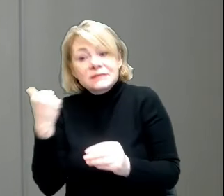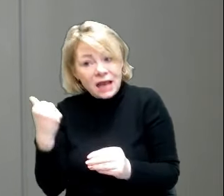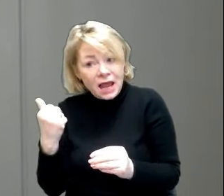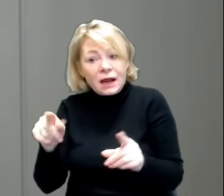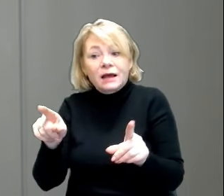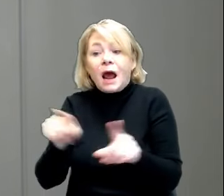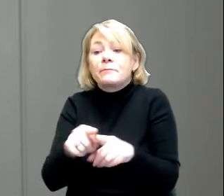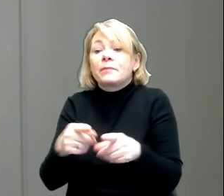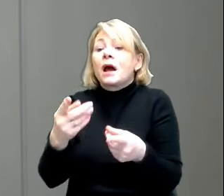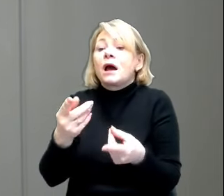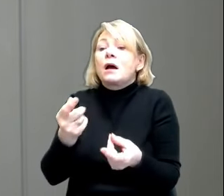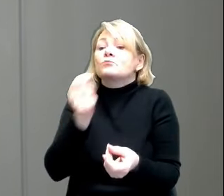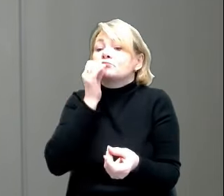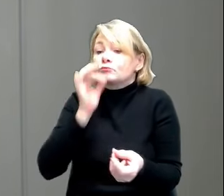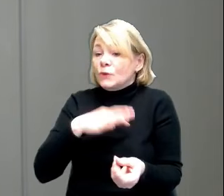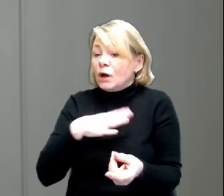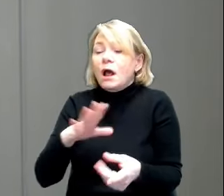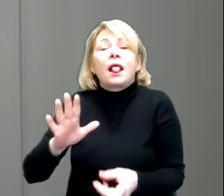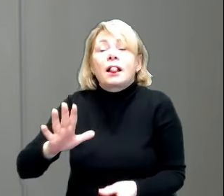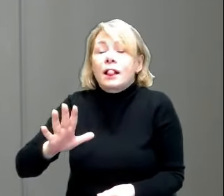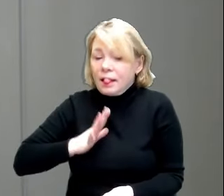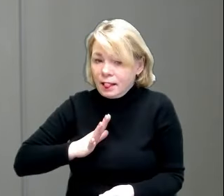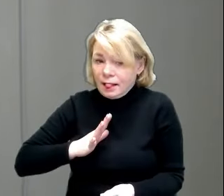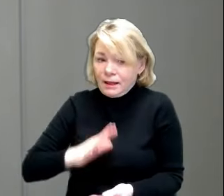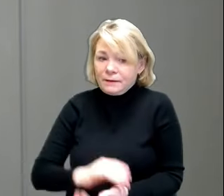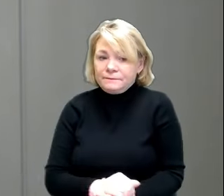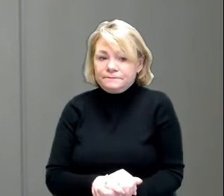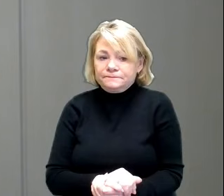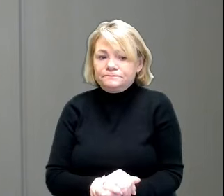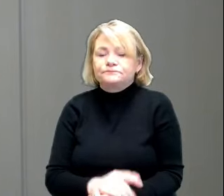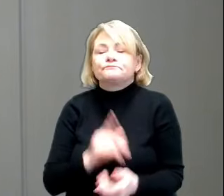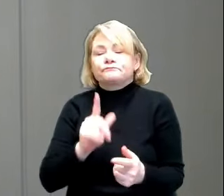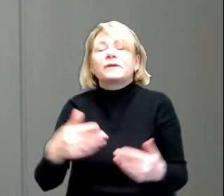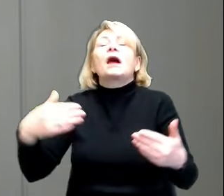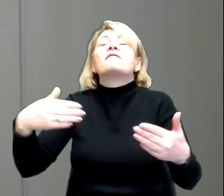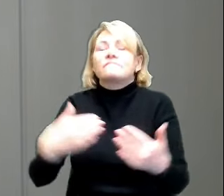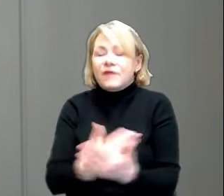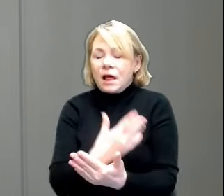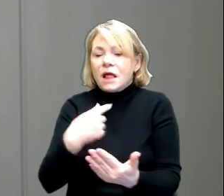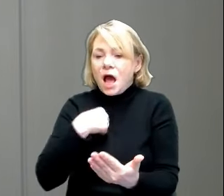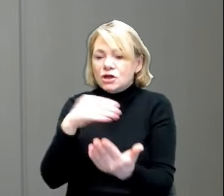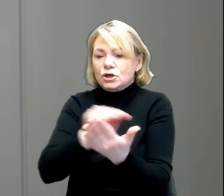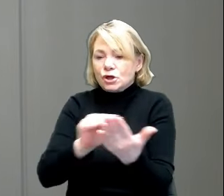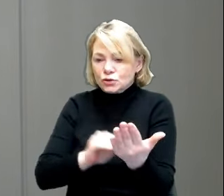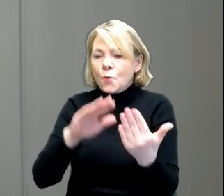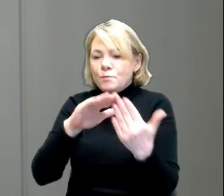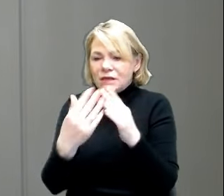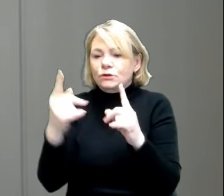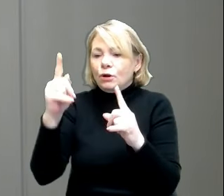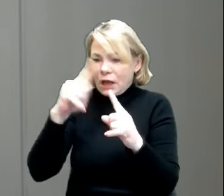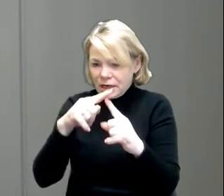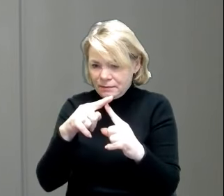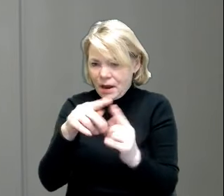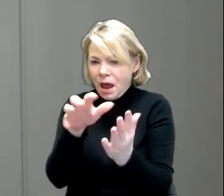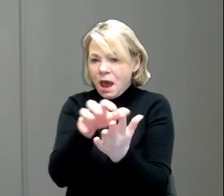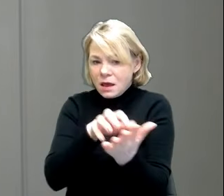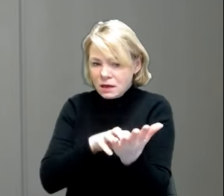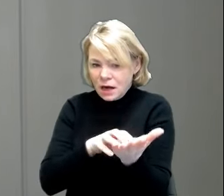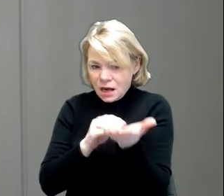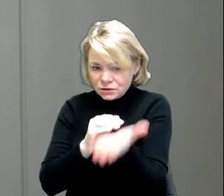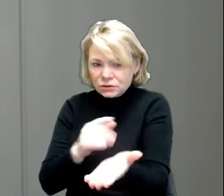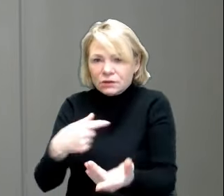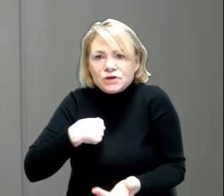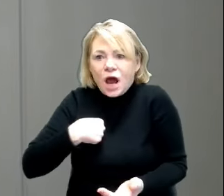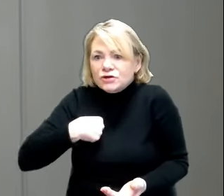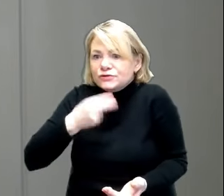negali tada aš einu į tarybą rašau raštą jums kad tą klausimą bandyktume spręsti nes ne dėl mūsų kaltės mes